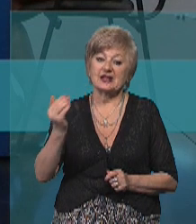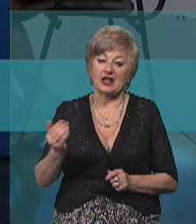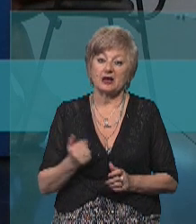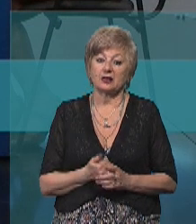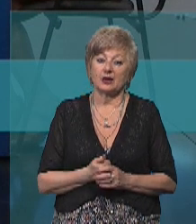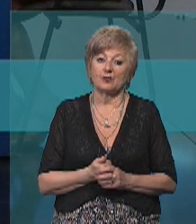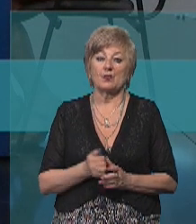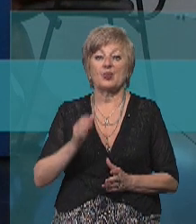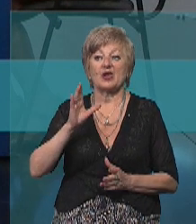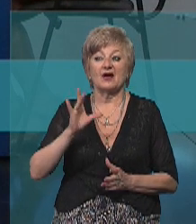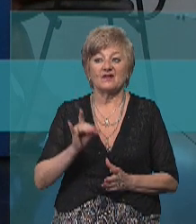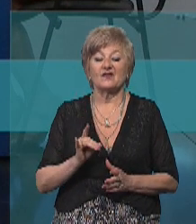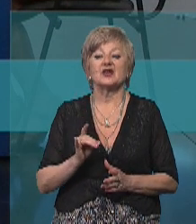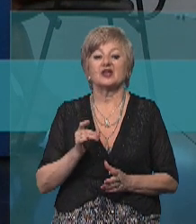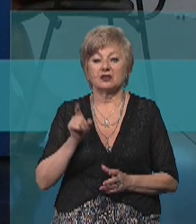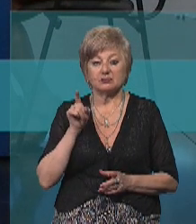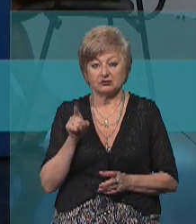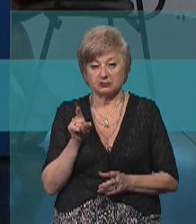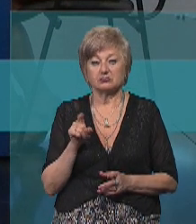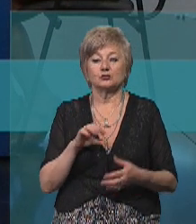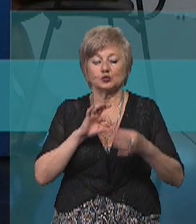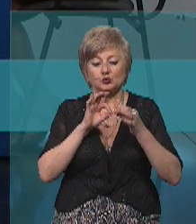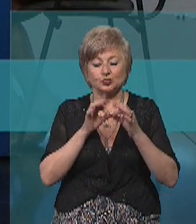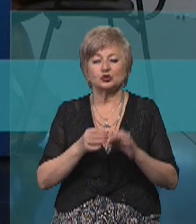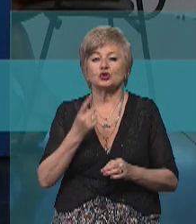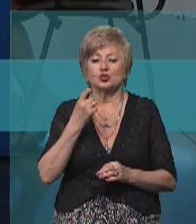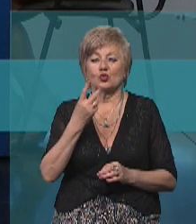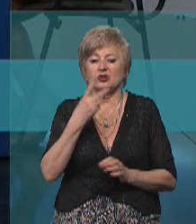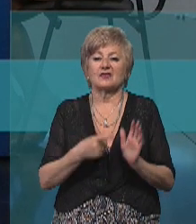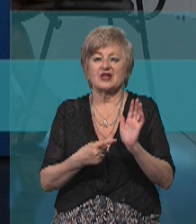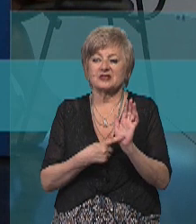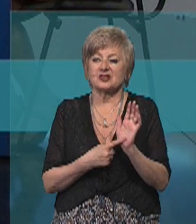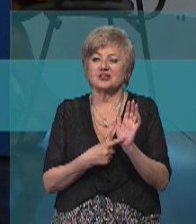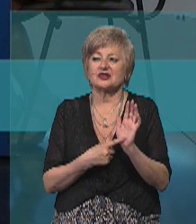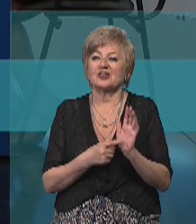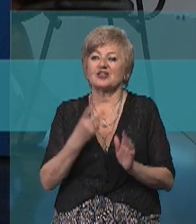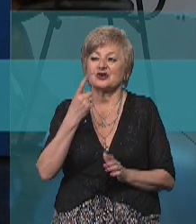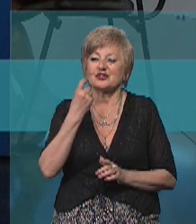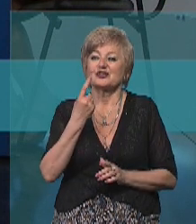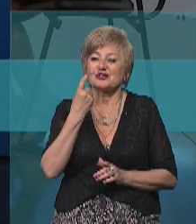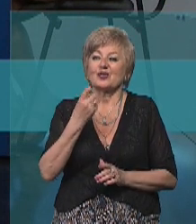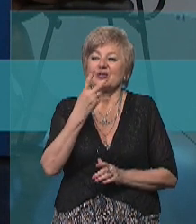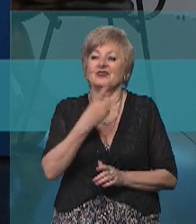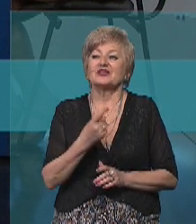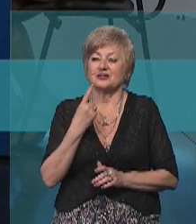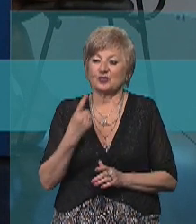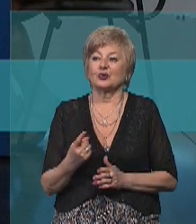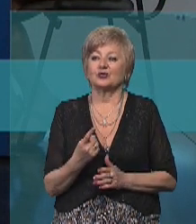Ви, як ніхто інший, вивчили досконало 126 програм... 121,